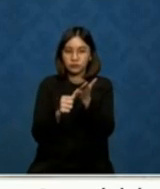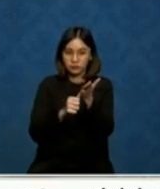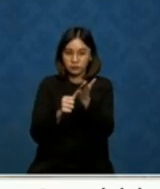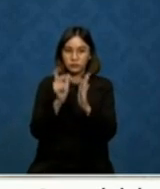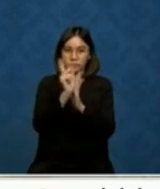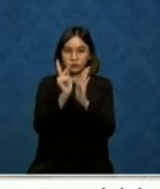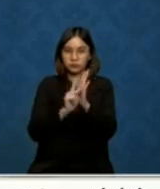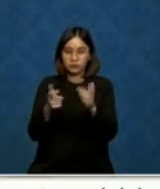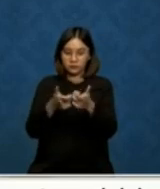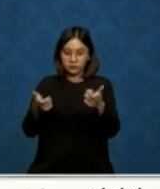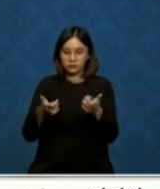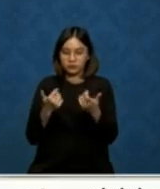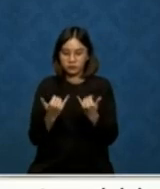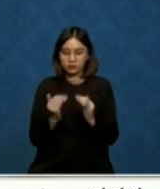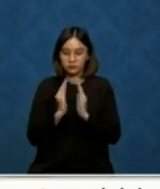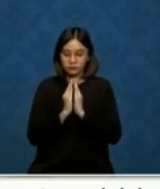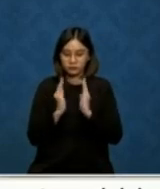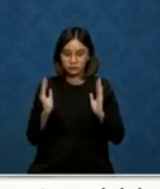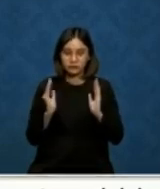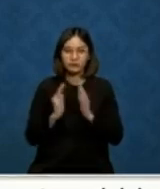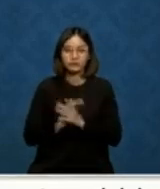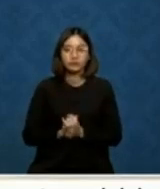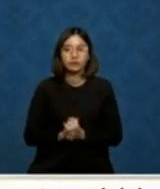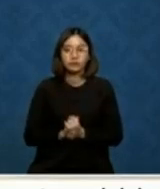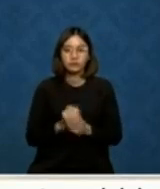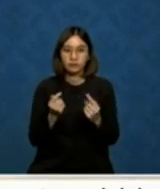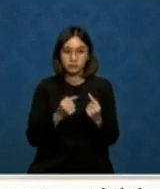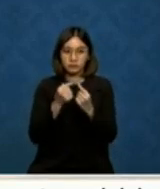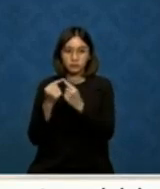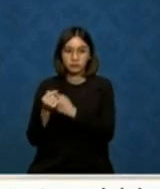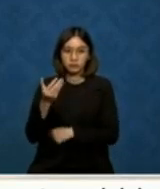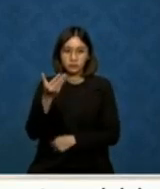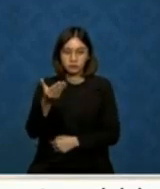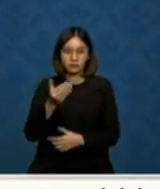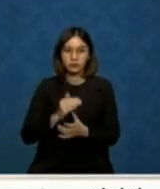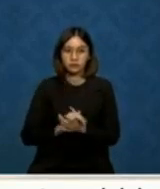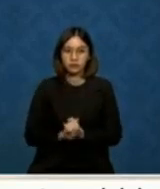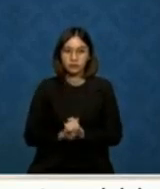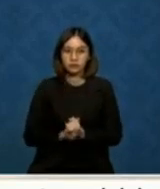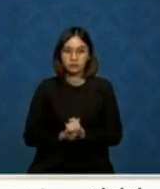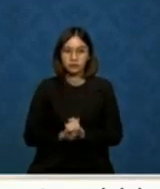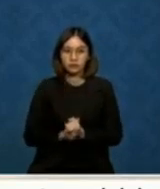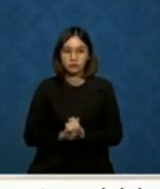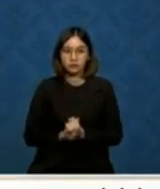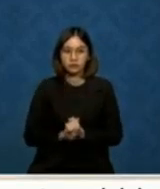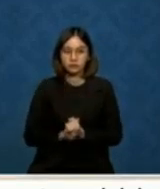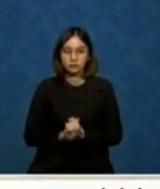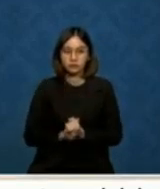กฎหมายฉบับนี้ขอบคุณครับท่านประธานครับ ครับขอบคุณครับต่อไปท่านนพดลปฐมเชิญครับ